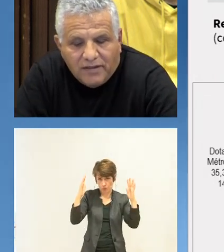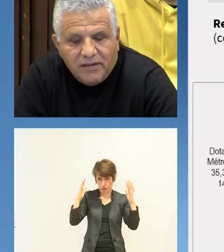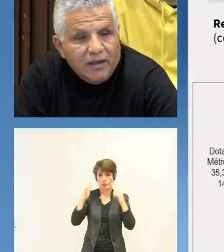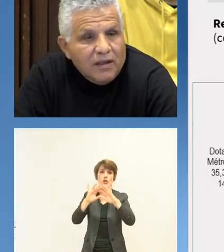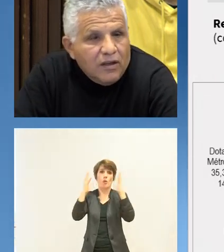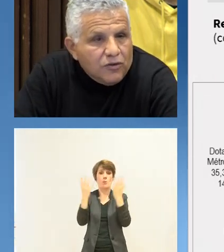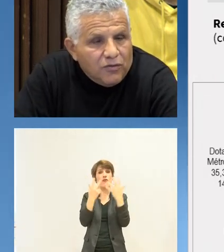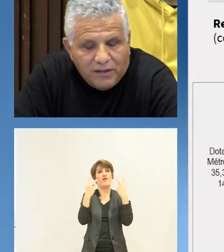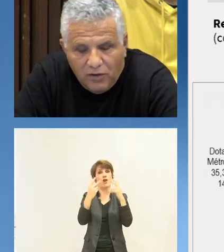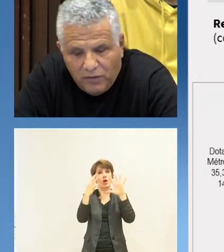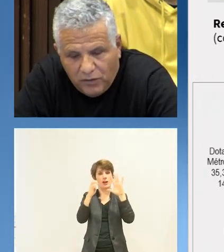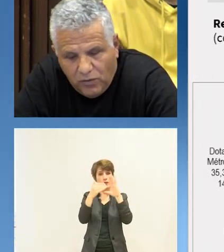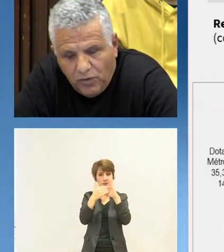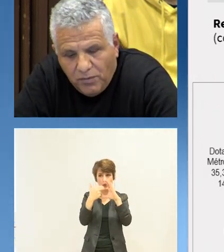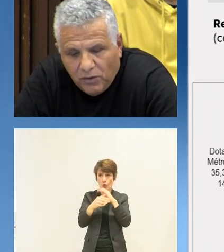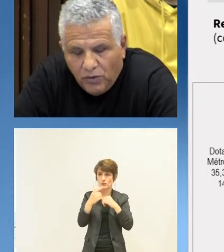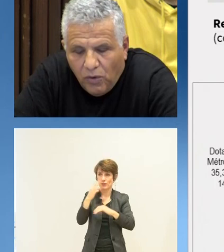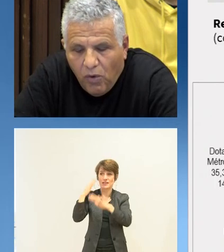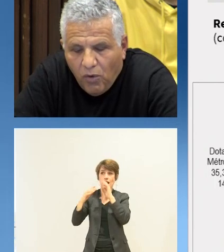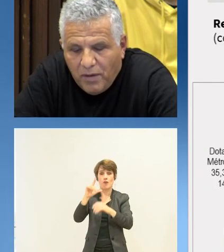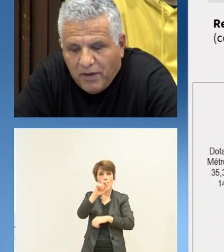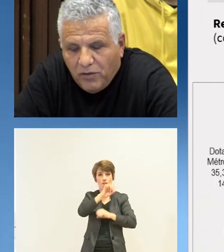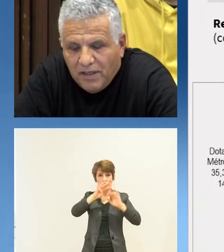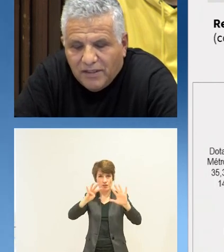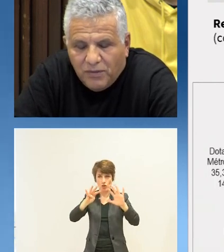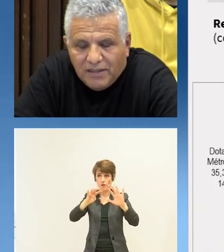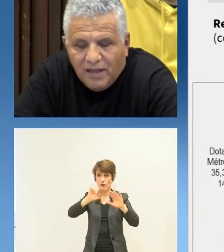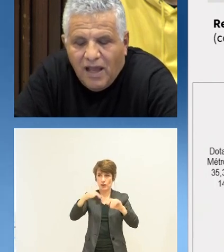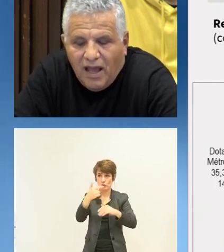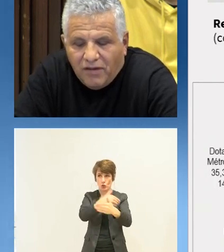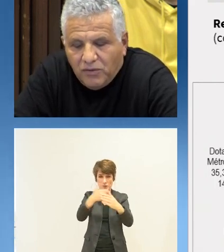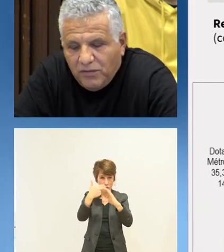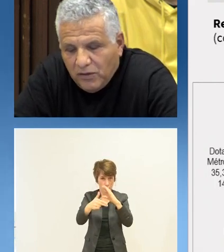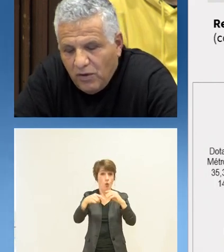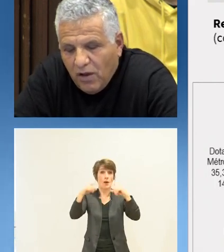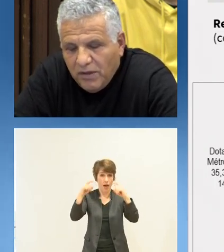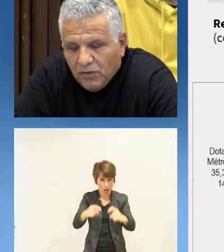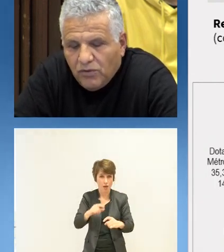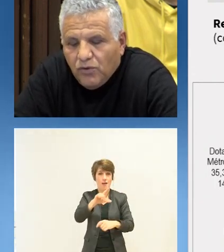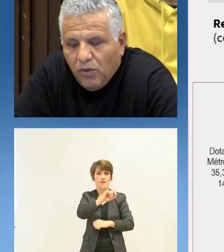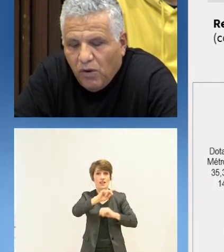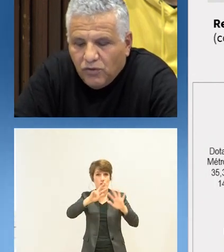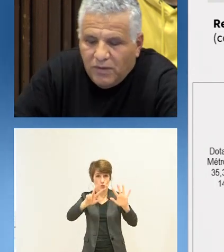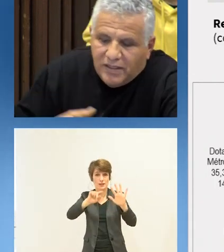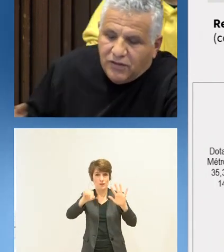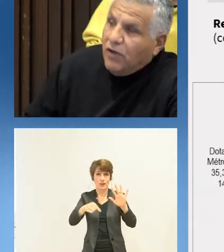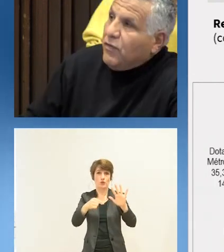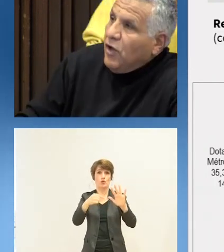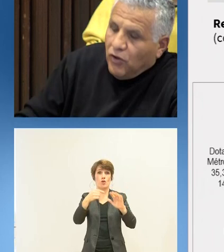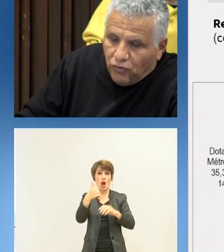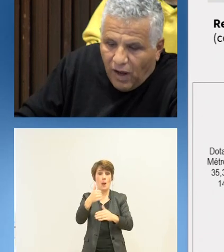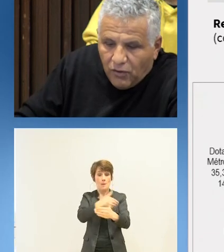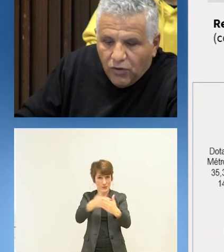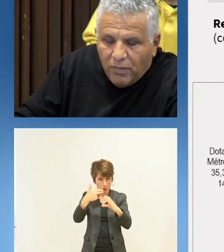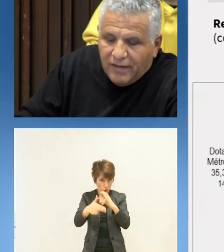va passer de 29,2 millions d'euros au bp 2010 8 à 28,1 millions raw en 2019